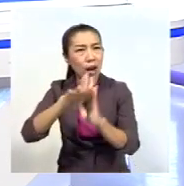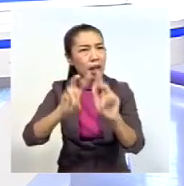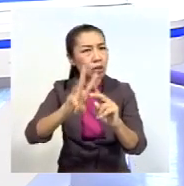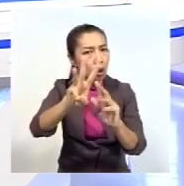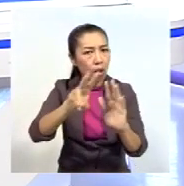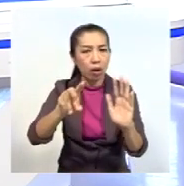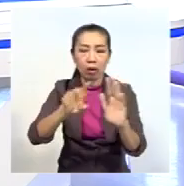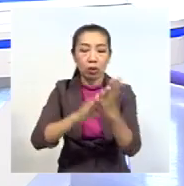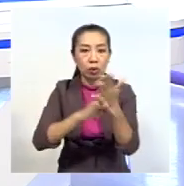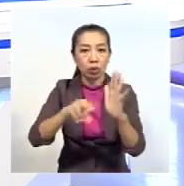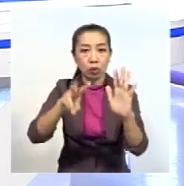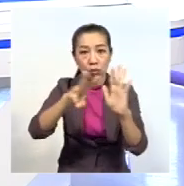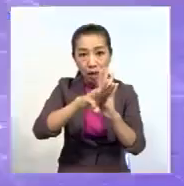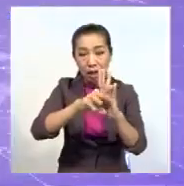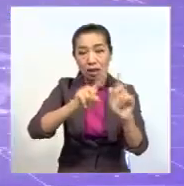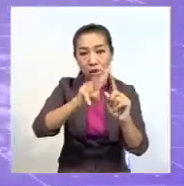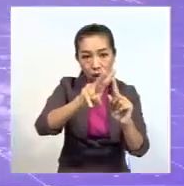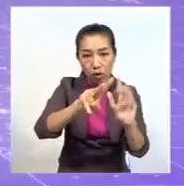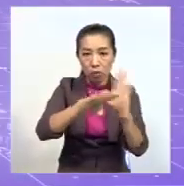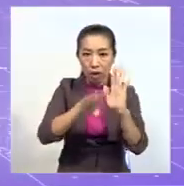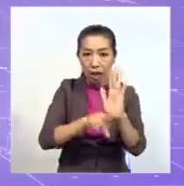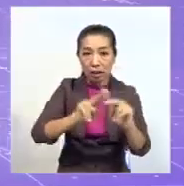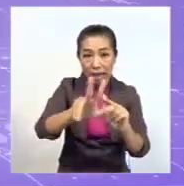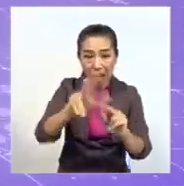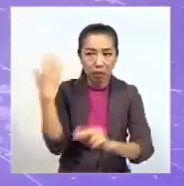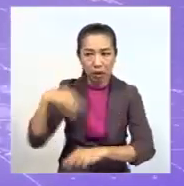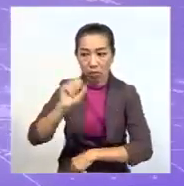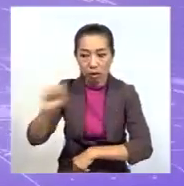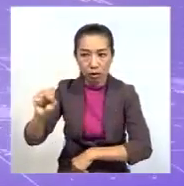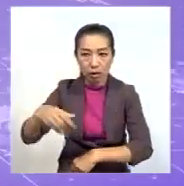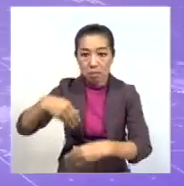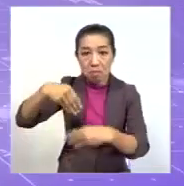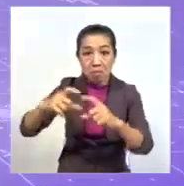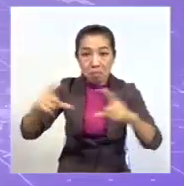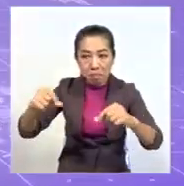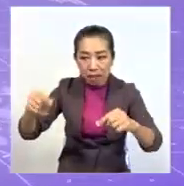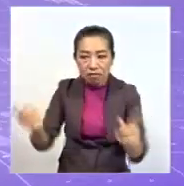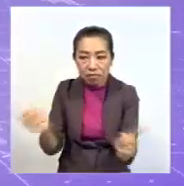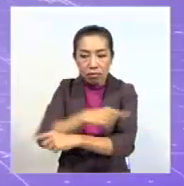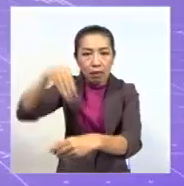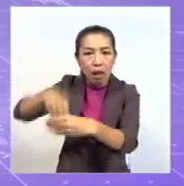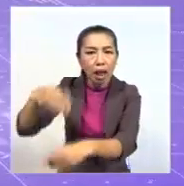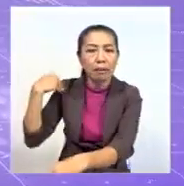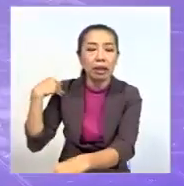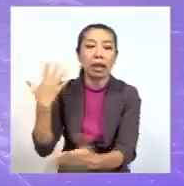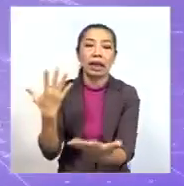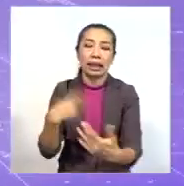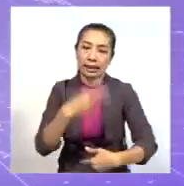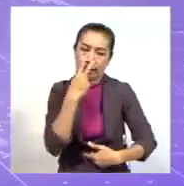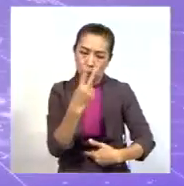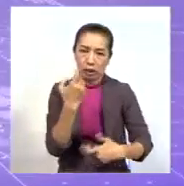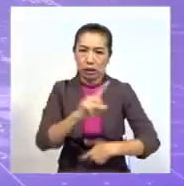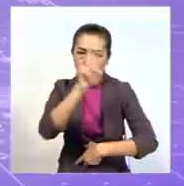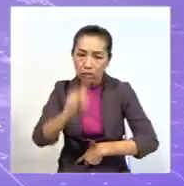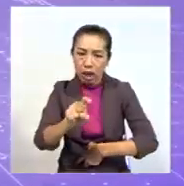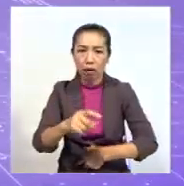คือตอนนี้ต้องบอกว่ามีความเห็นที่แตกต่างกันนะคะว่าตกลงแล้วร่างนี้จะสามารถประกาศบังคับใช้ได้หรือเปล่าหรือว่าร่างนี้จ